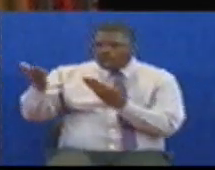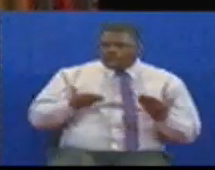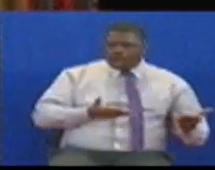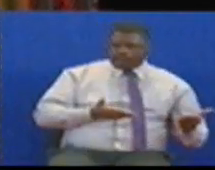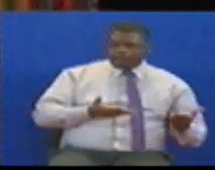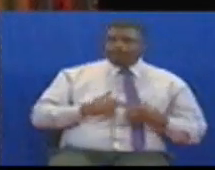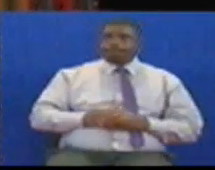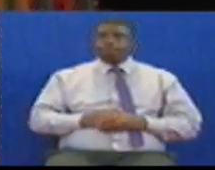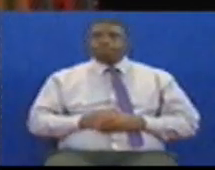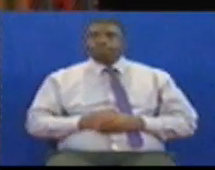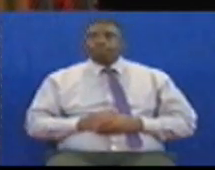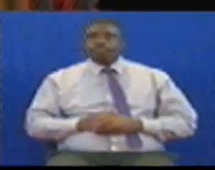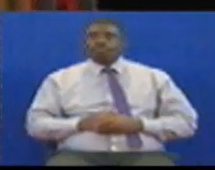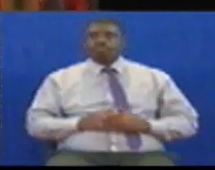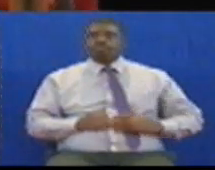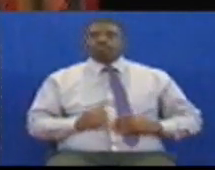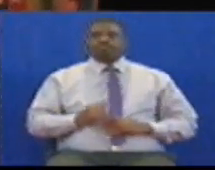Wekiza, endelea.